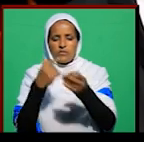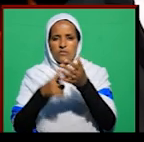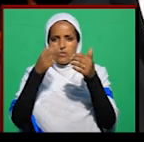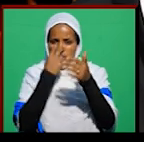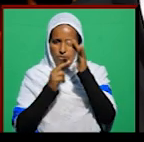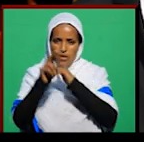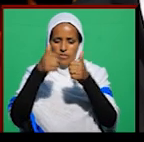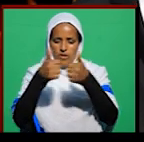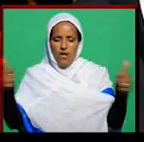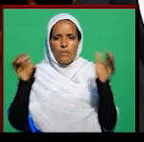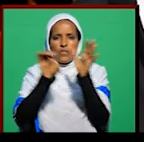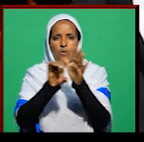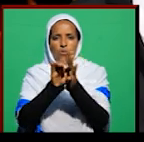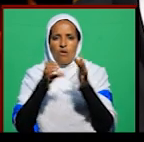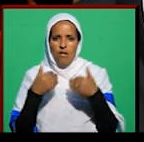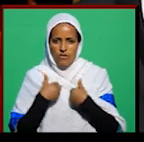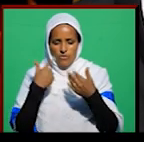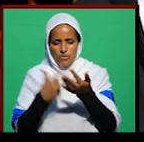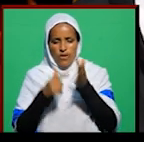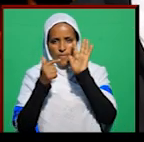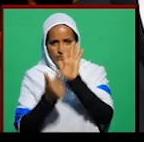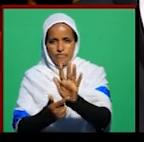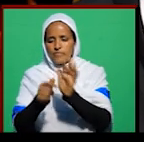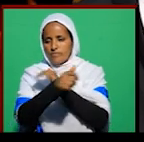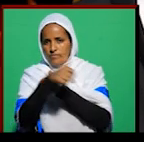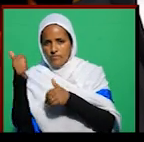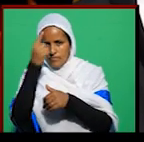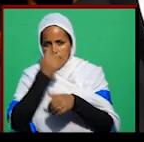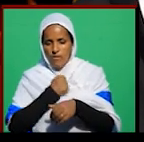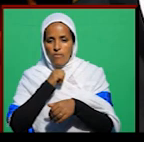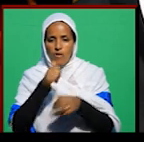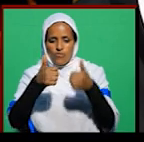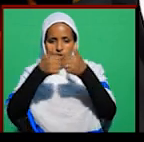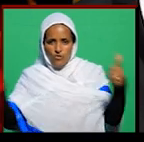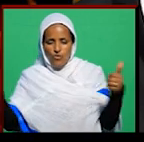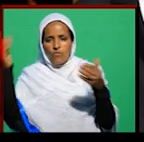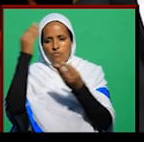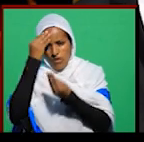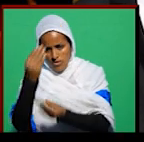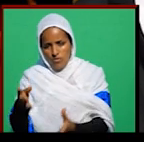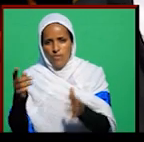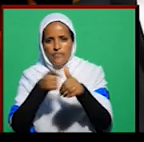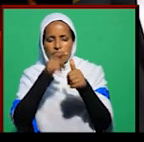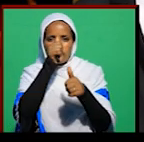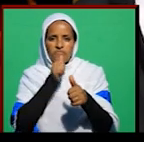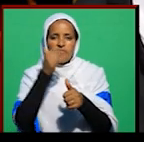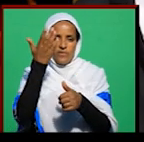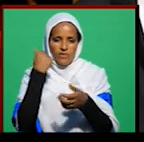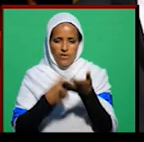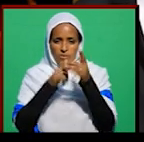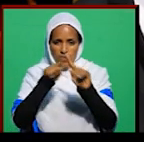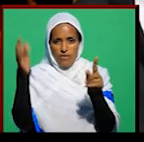እንዲህ መለያ ነበራቸው፣ መታወቂያ ነበራቸው። ያም ምልክቱም ከሌሎች አሕዛብ ለይቶ እንዲያሳውቃቸው አንዱ ምስጢር